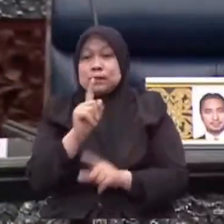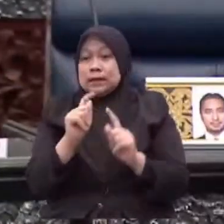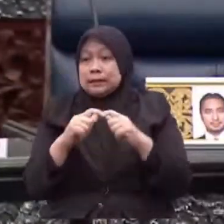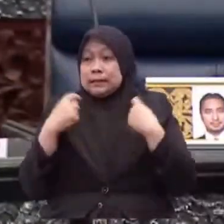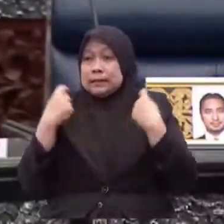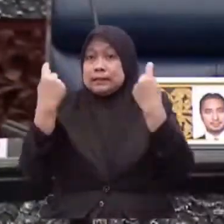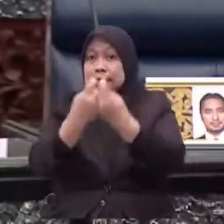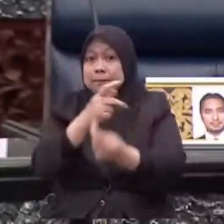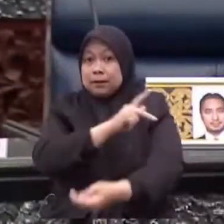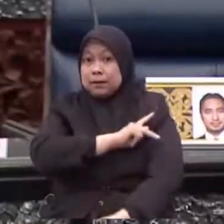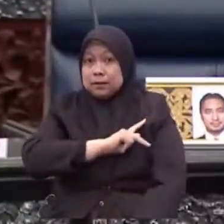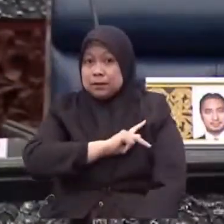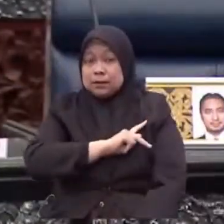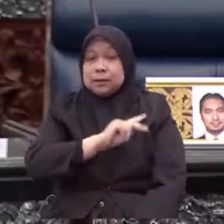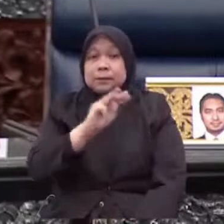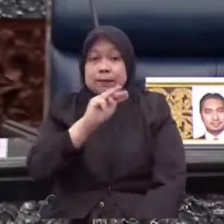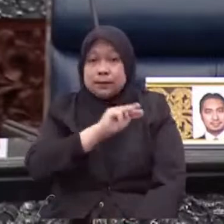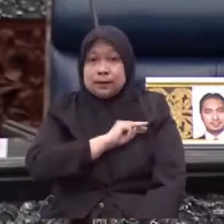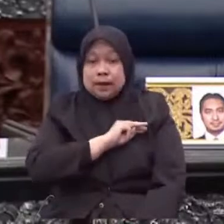pasukan